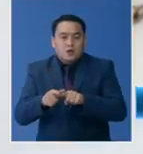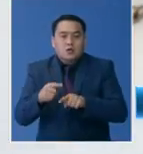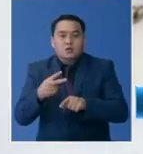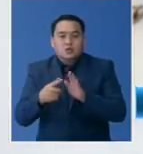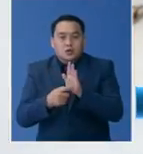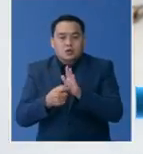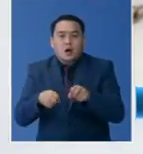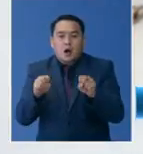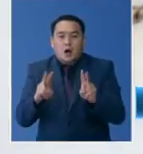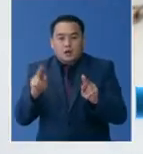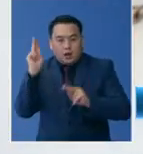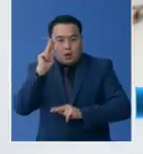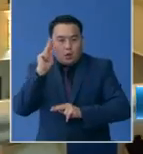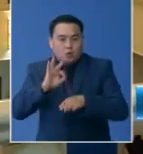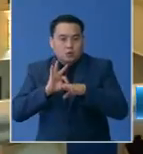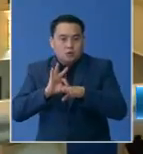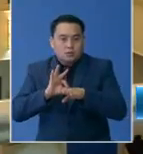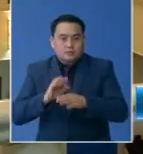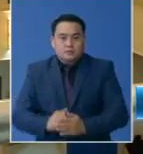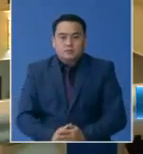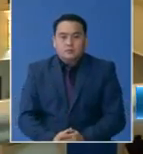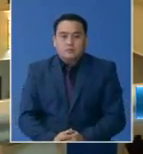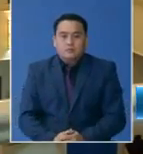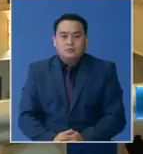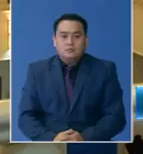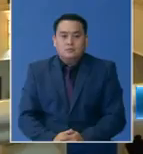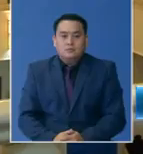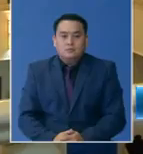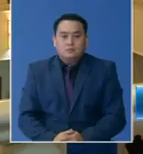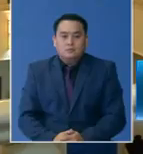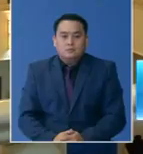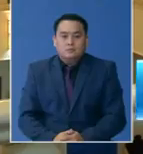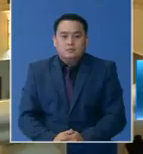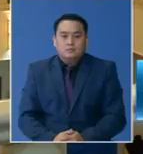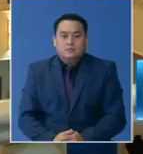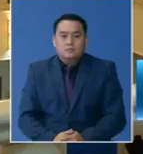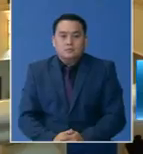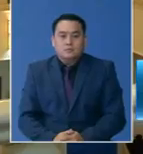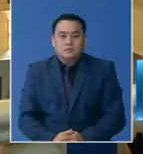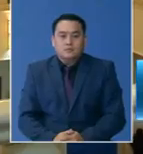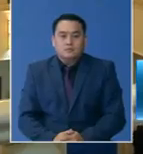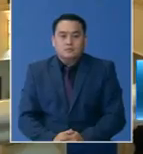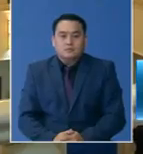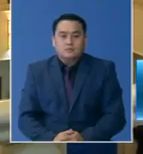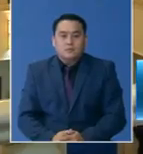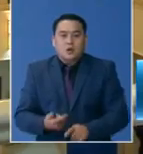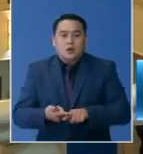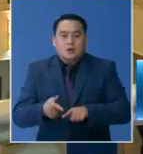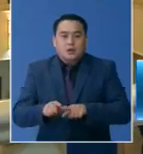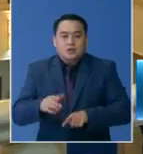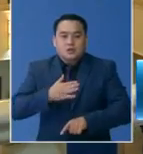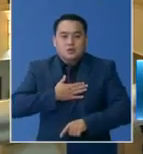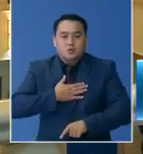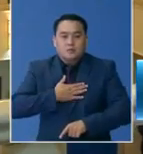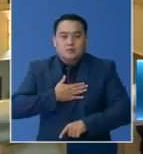арнайы оқытудан өтті. Это не только в городах, но и в селах женщин. Алматы облысында 18 ауданда шағын несемен 650